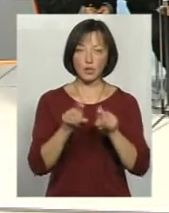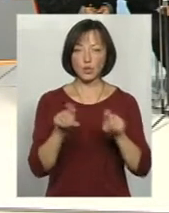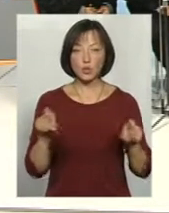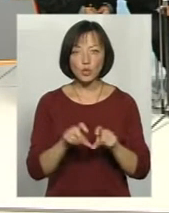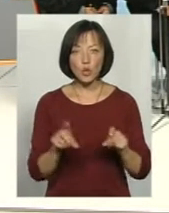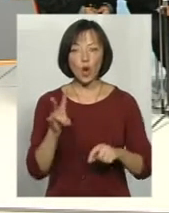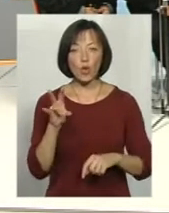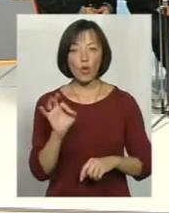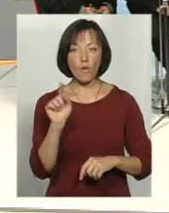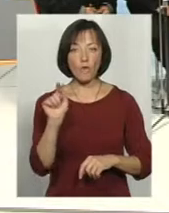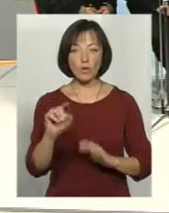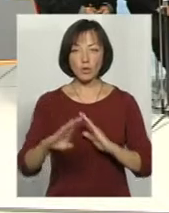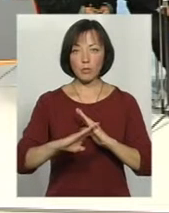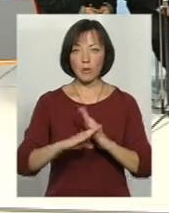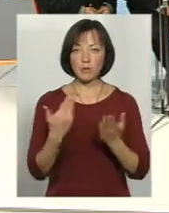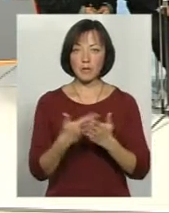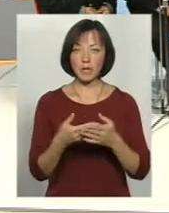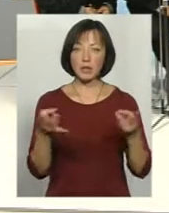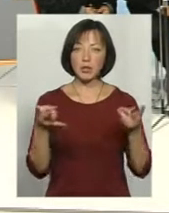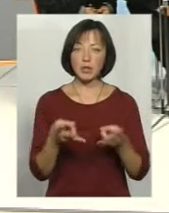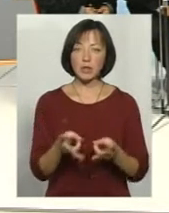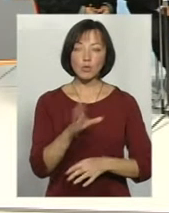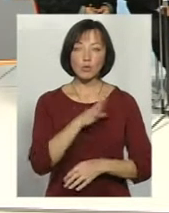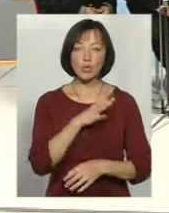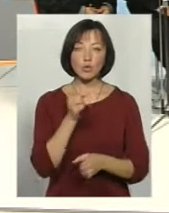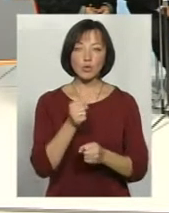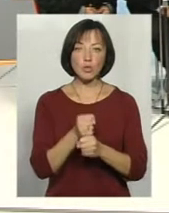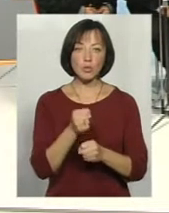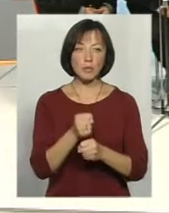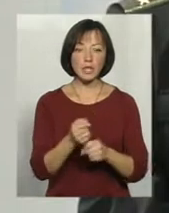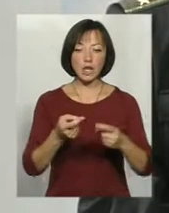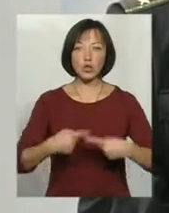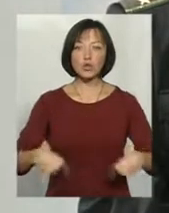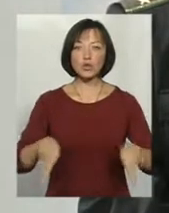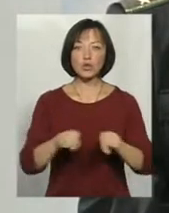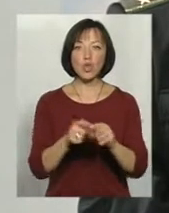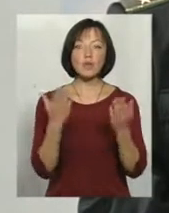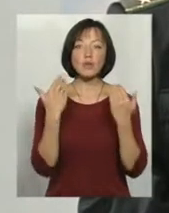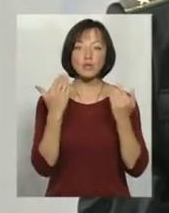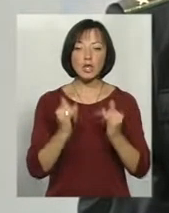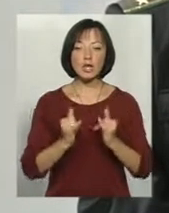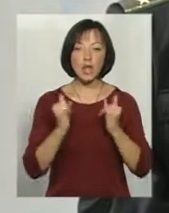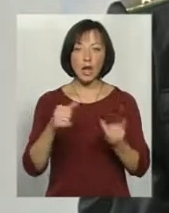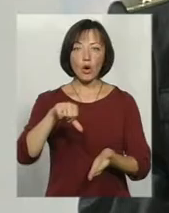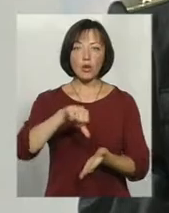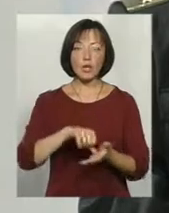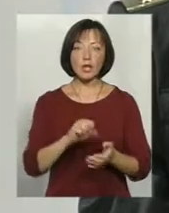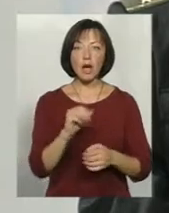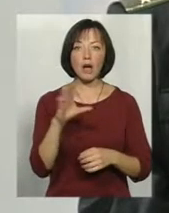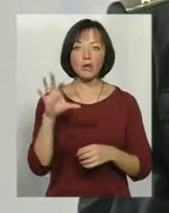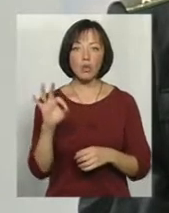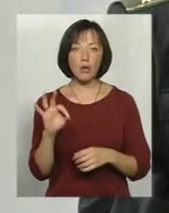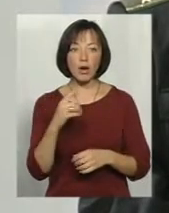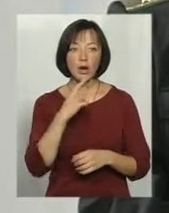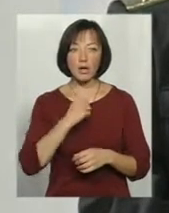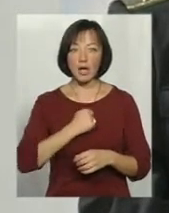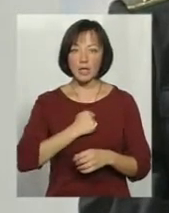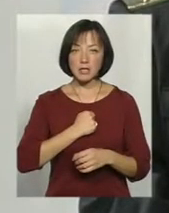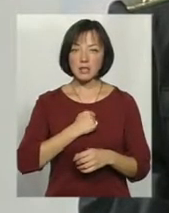вони допомагають. Ну, наприклад, необхідно нам було зробити зону відпочинку для учасників АТО. З радянських часів вона була в